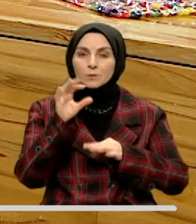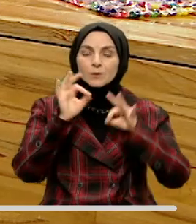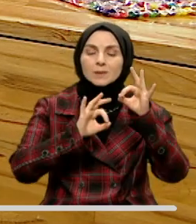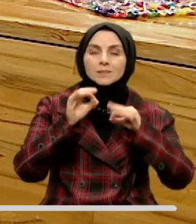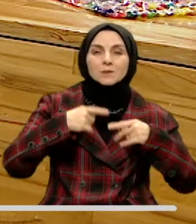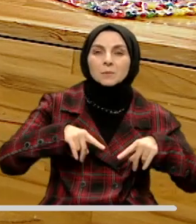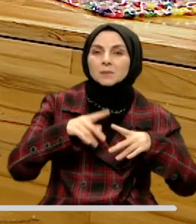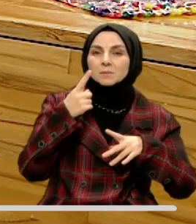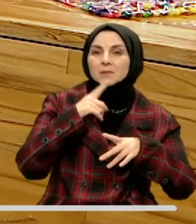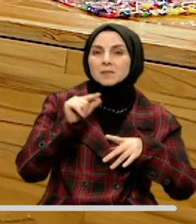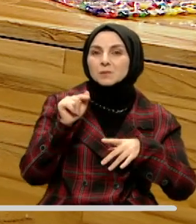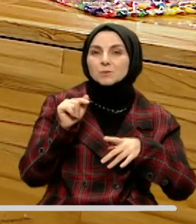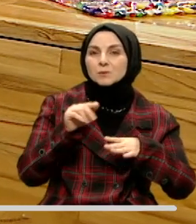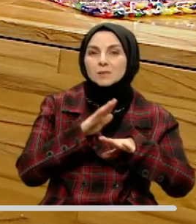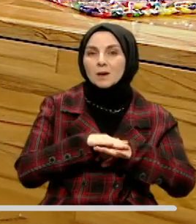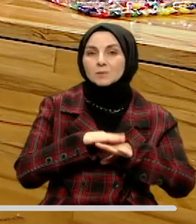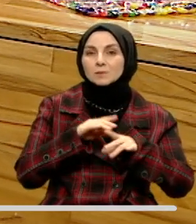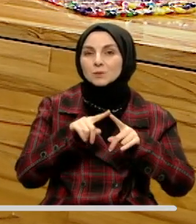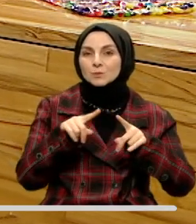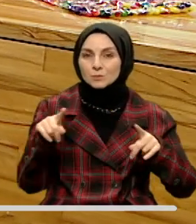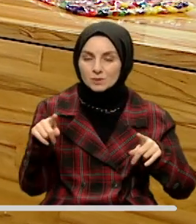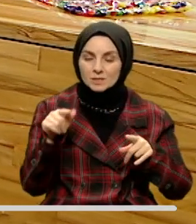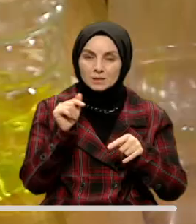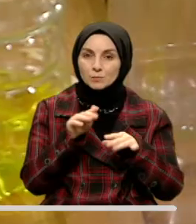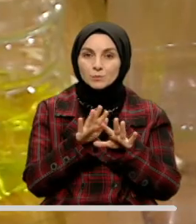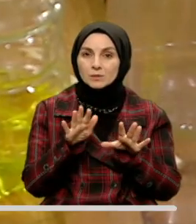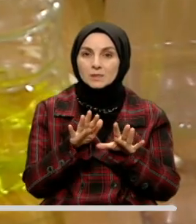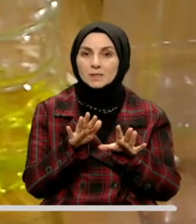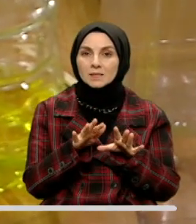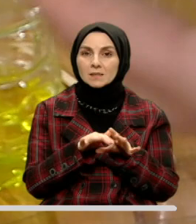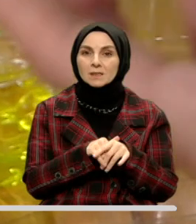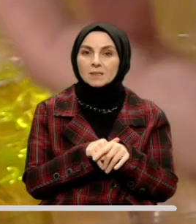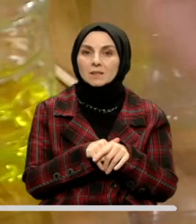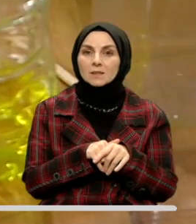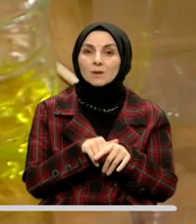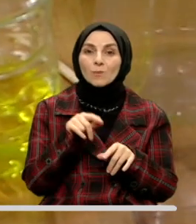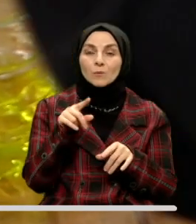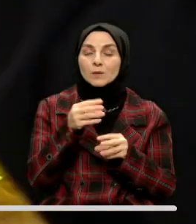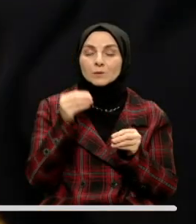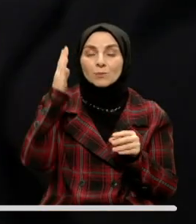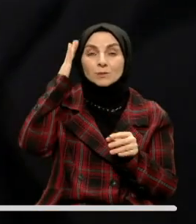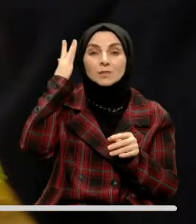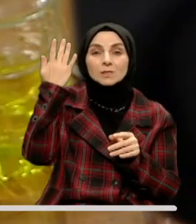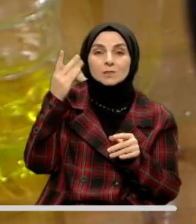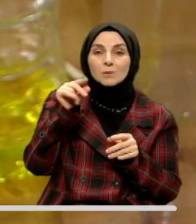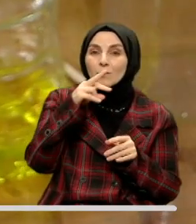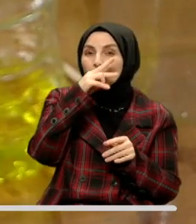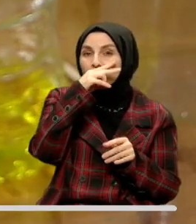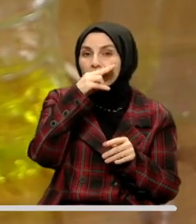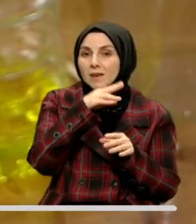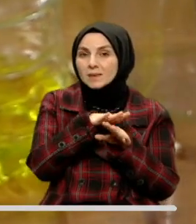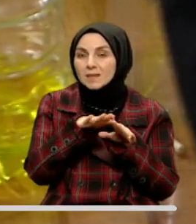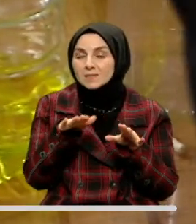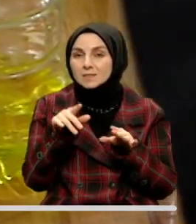Bizim sadece şu kadar yaptığımız süreçte onların... Bu değil onlar için. Değil. Bizim için şu an bitti ama onlar için... Aa, işte o renk ona geçti, bu renk